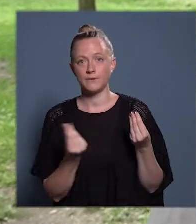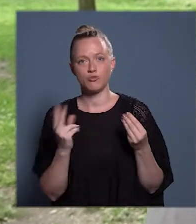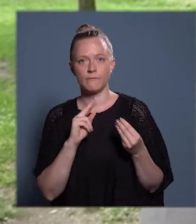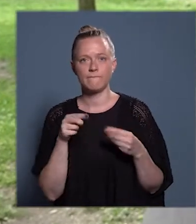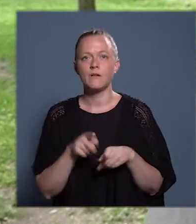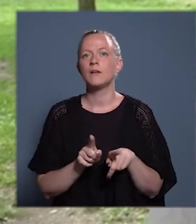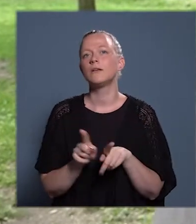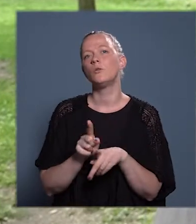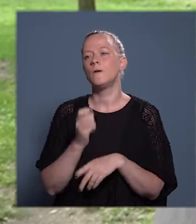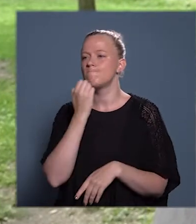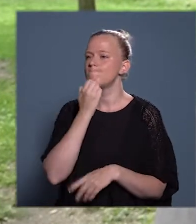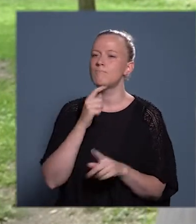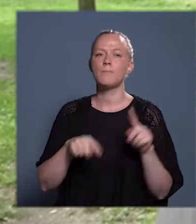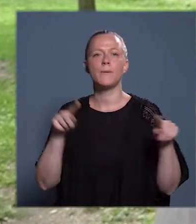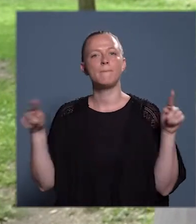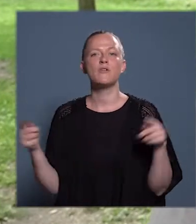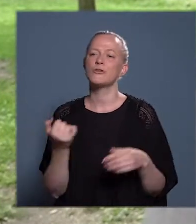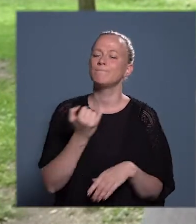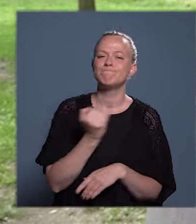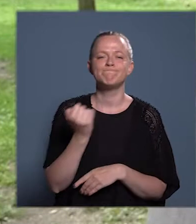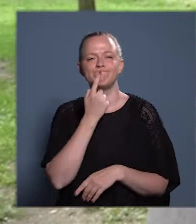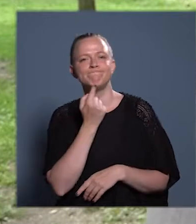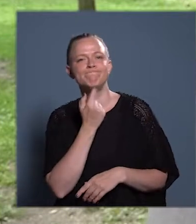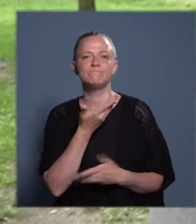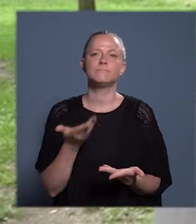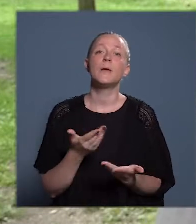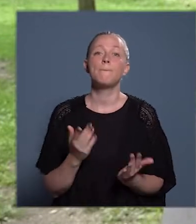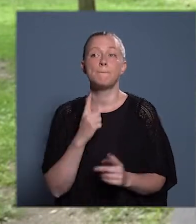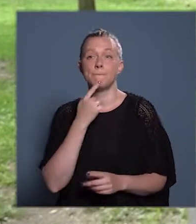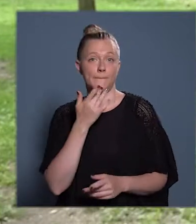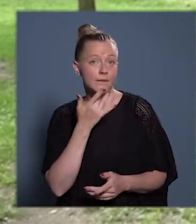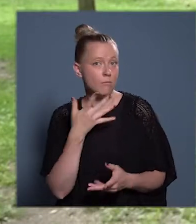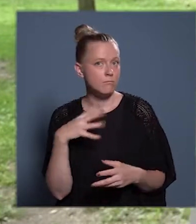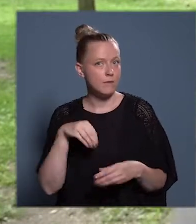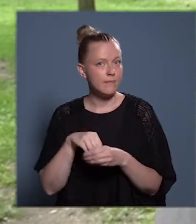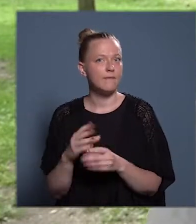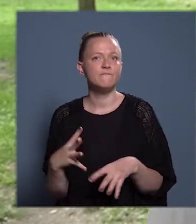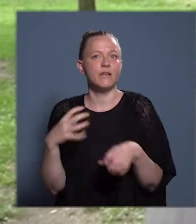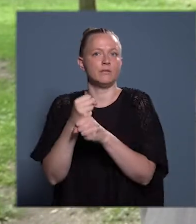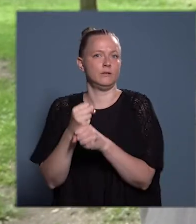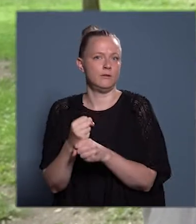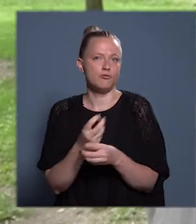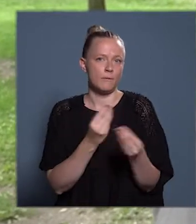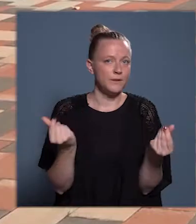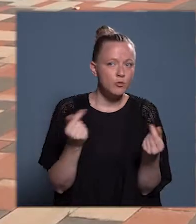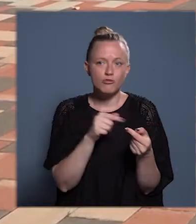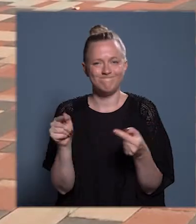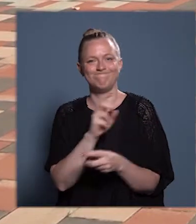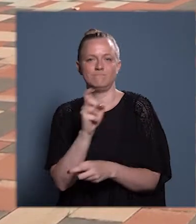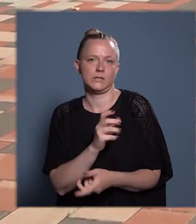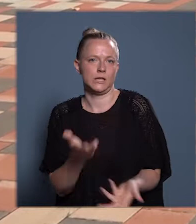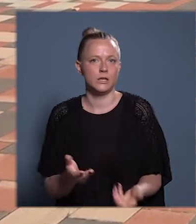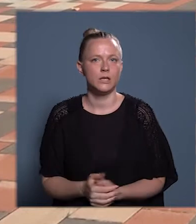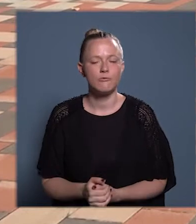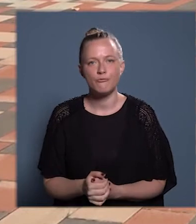ilyen szubjektív, hogy ki melyiket szereti, vagy hogy tartja. Például a fenntarthatóság és a minőség, ez egy kérdés. Mert itt